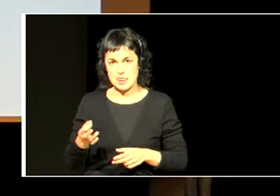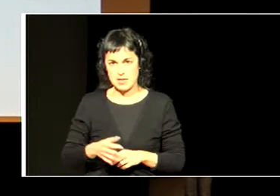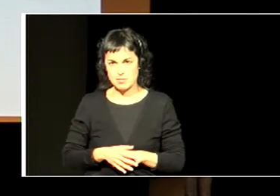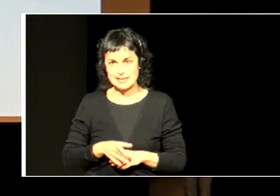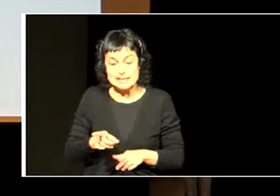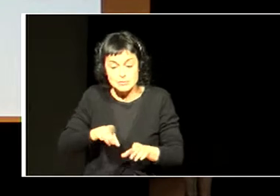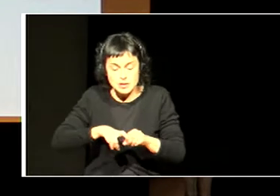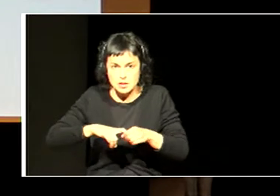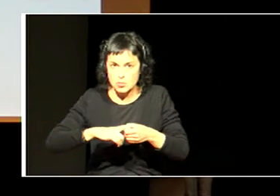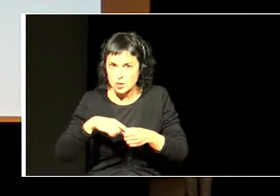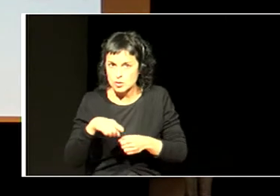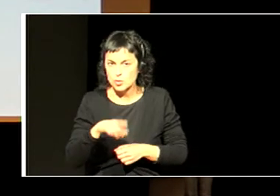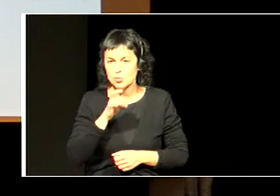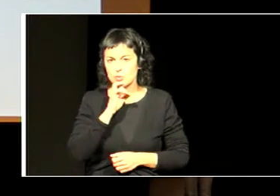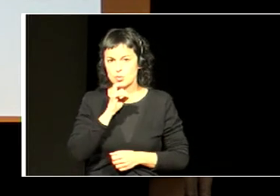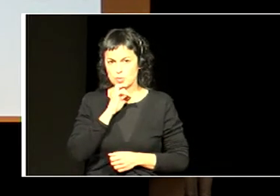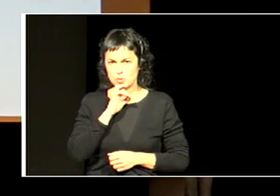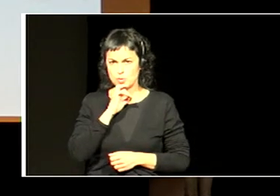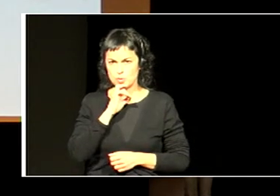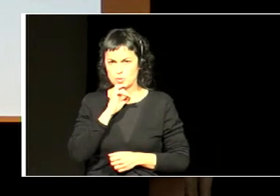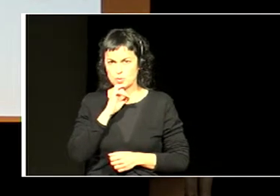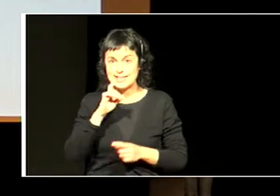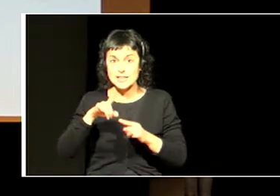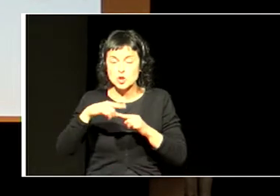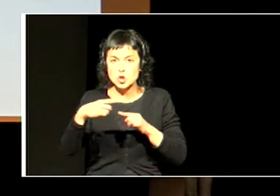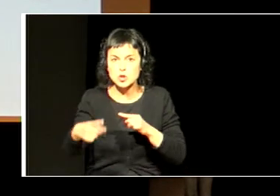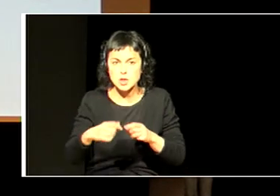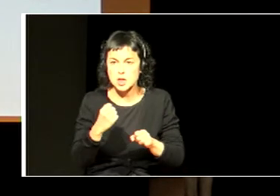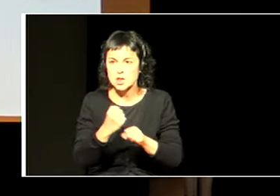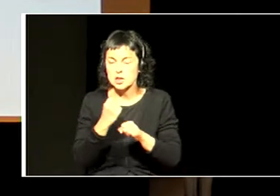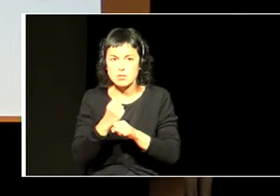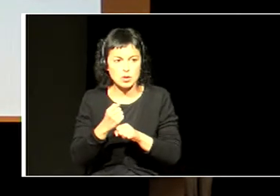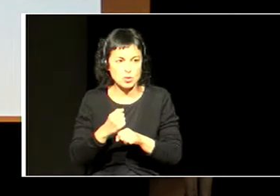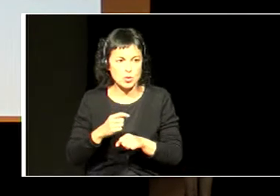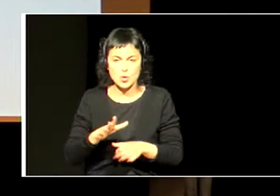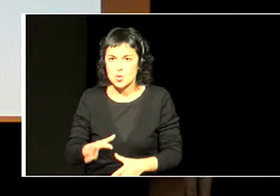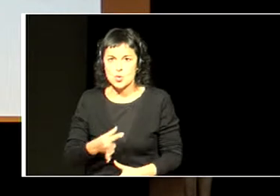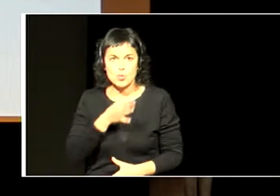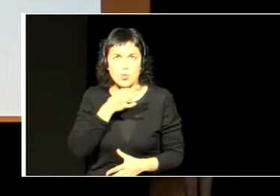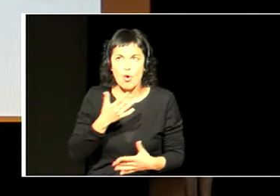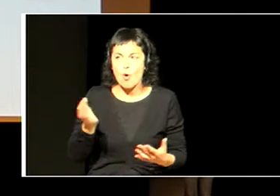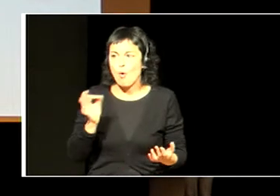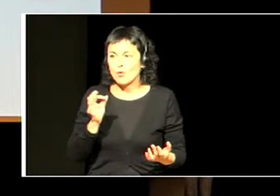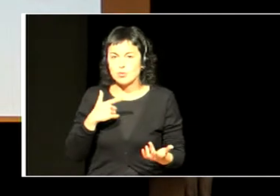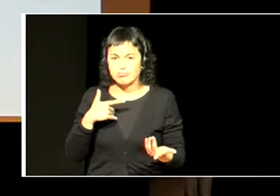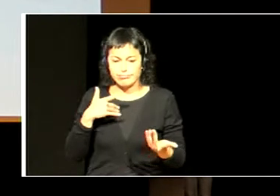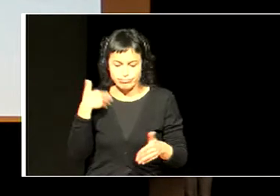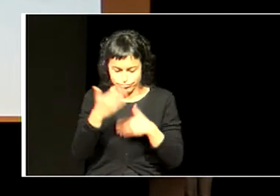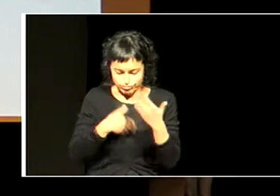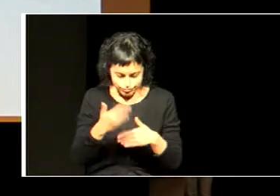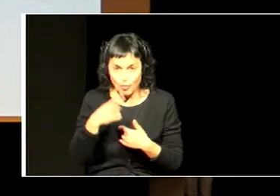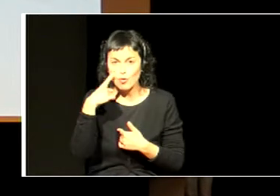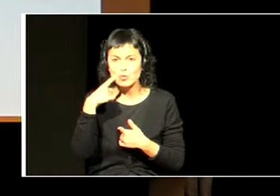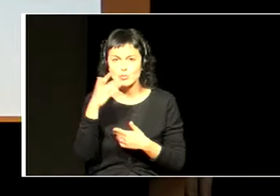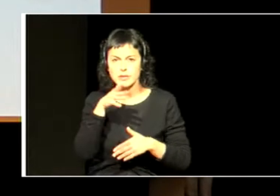zaila. Eguneroko bizitza jaten gaitu, inertzia jaten gaitu gainera. Gainera